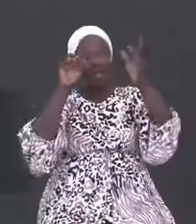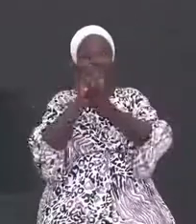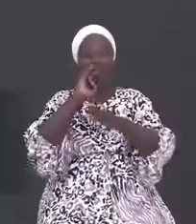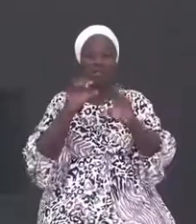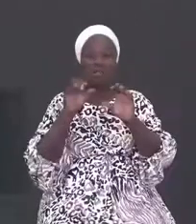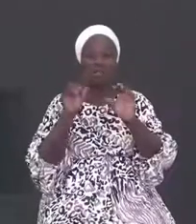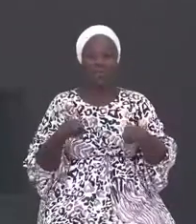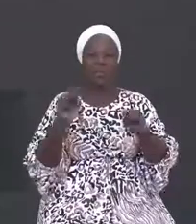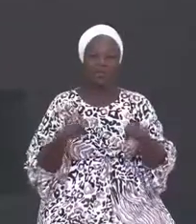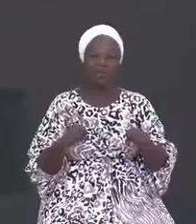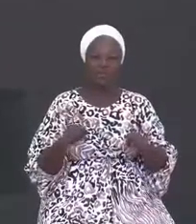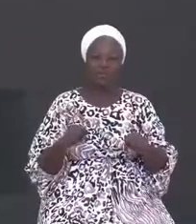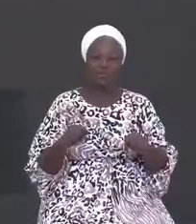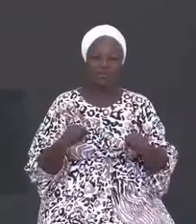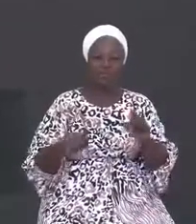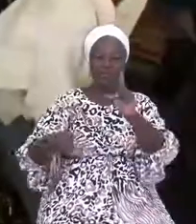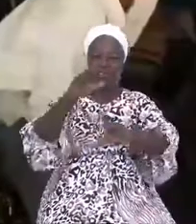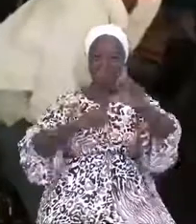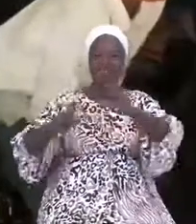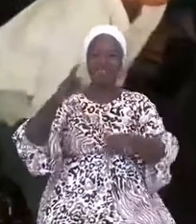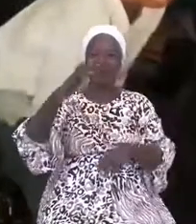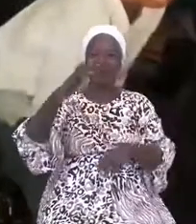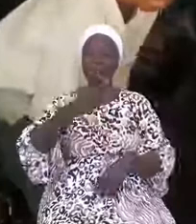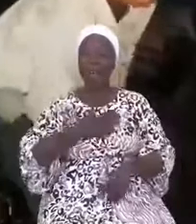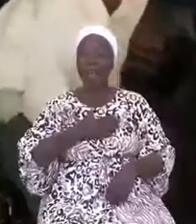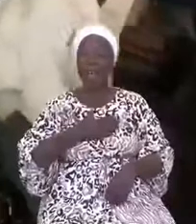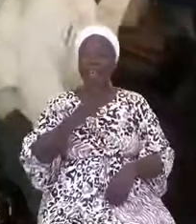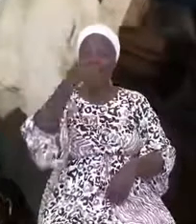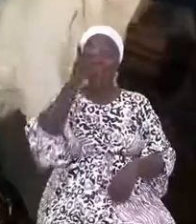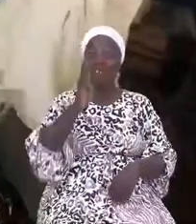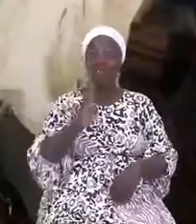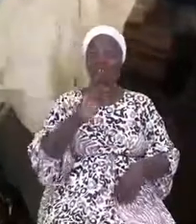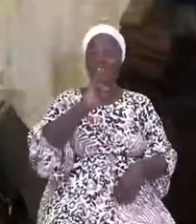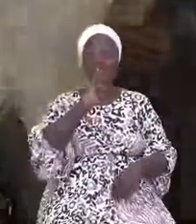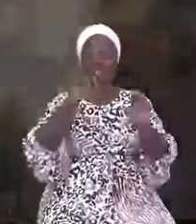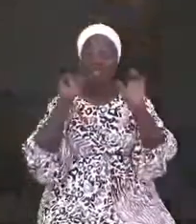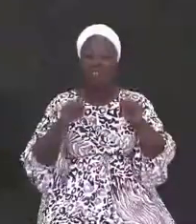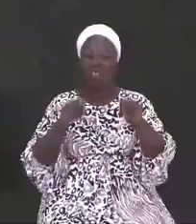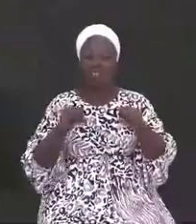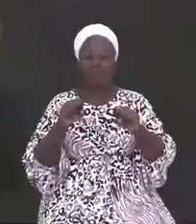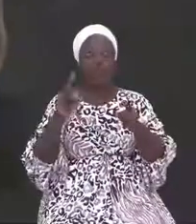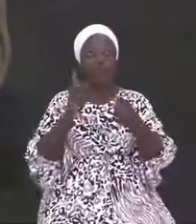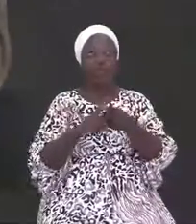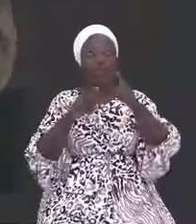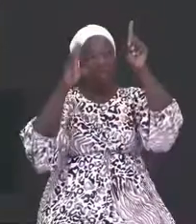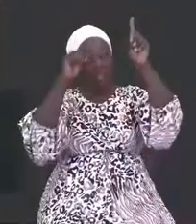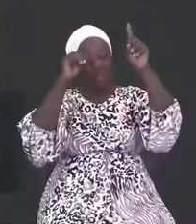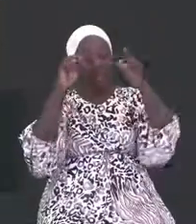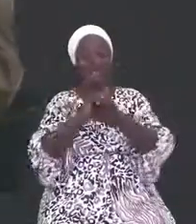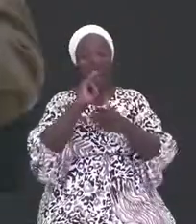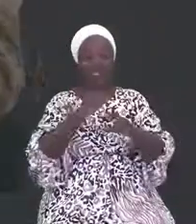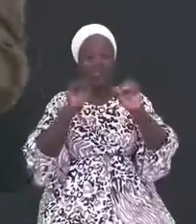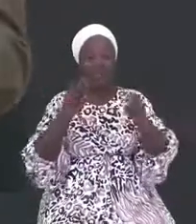Éphésiens 3, 20. Or, à celui qui peut, mon Dieu est capable, quelqu'un crie-le. Or, à celui qui peut faire, par